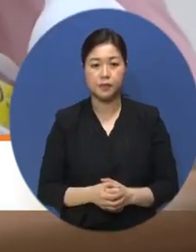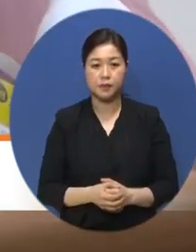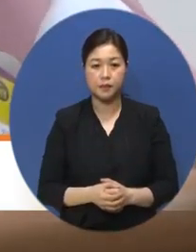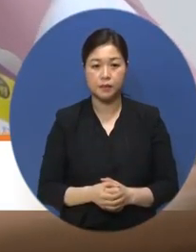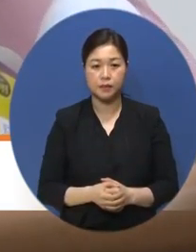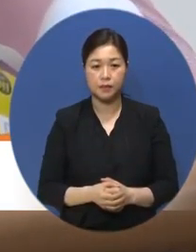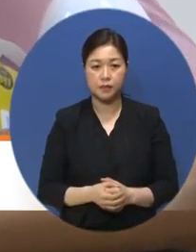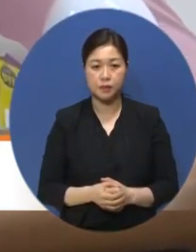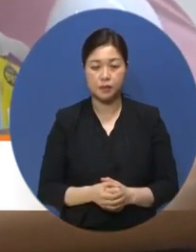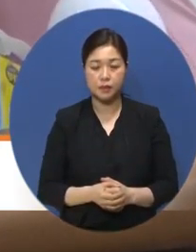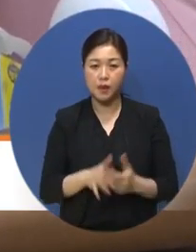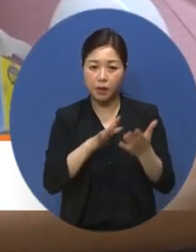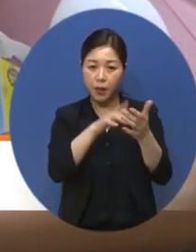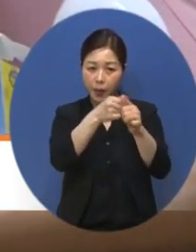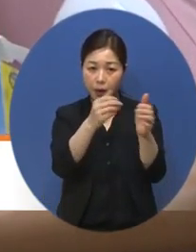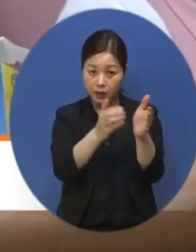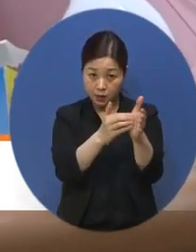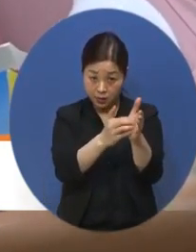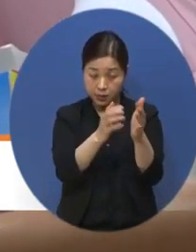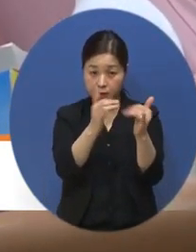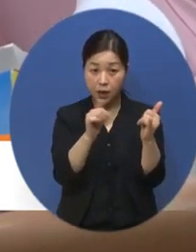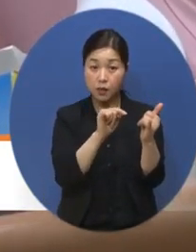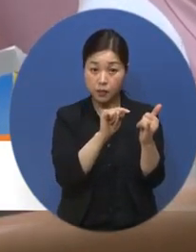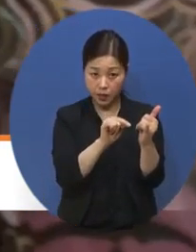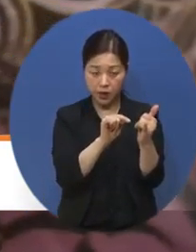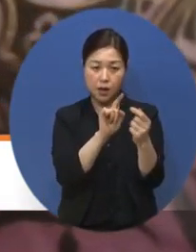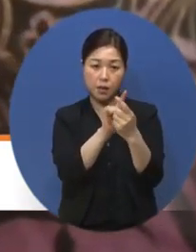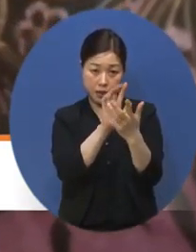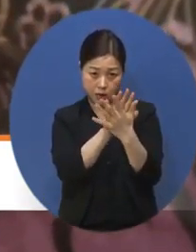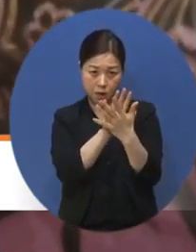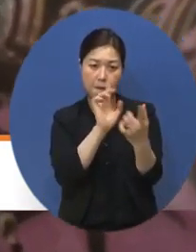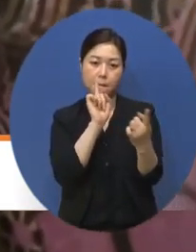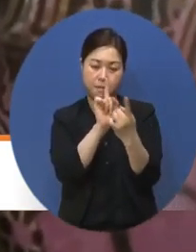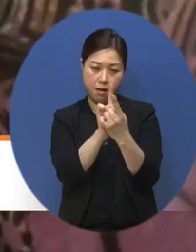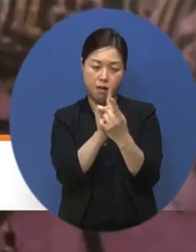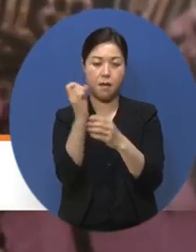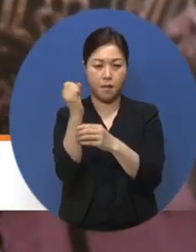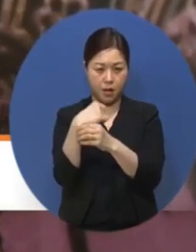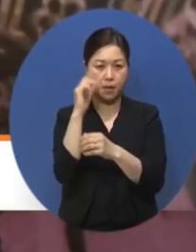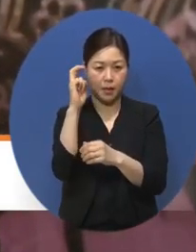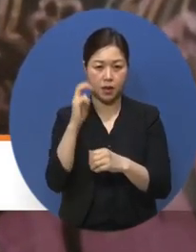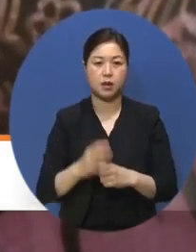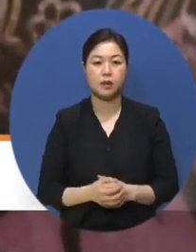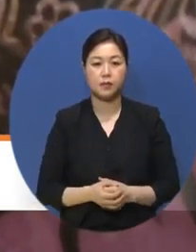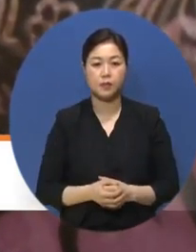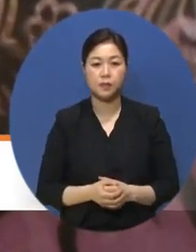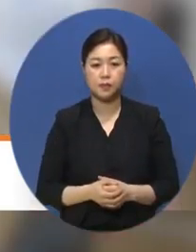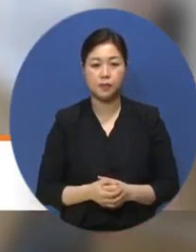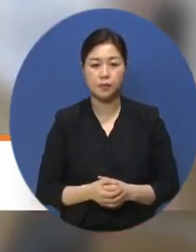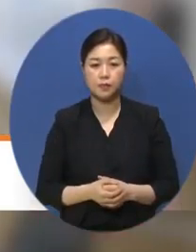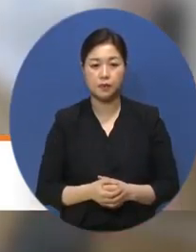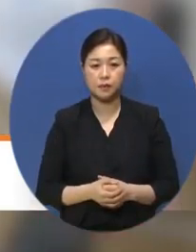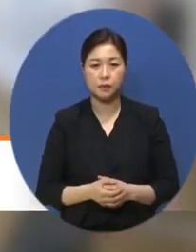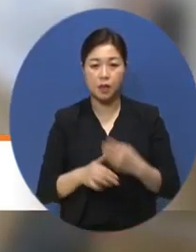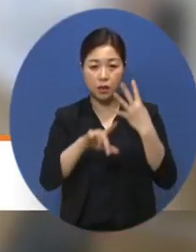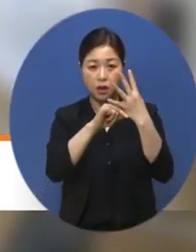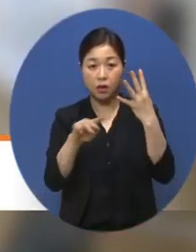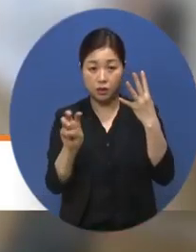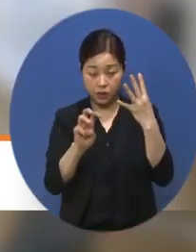더불어 백신 접종 완료 저에 대해서는 대며 면회가 허용될 방침입니다 지난 4월